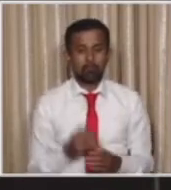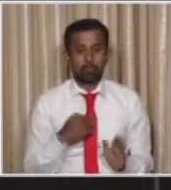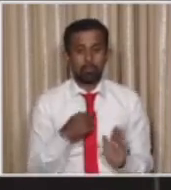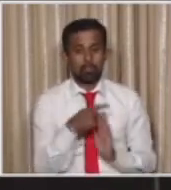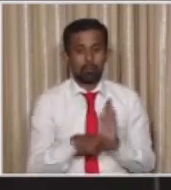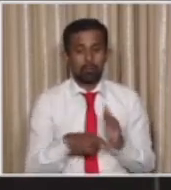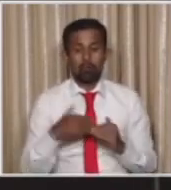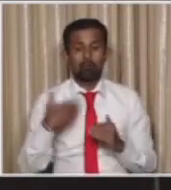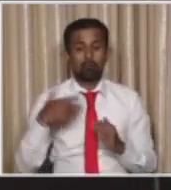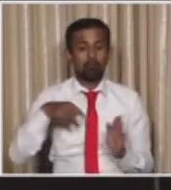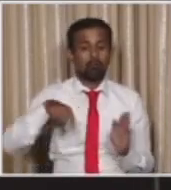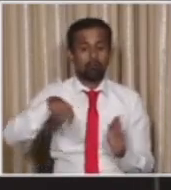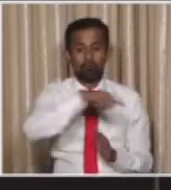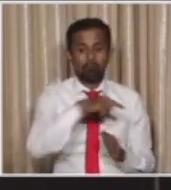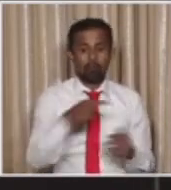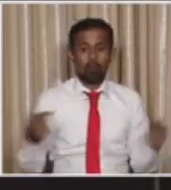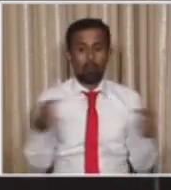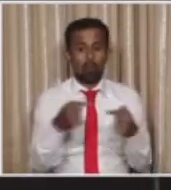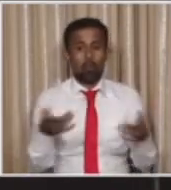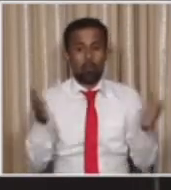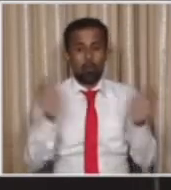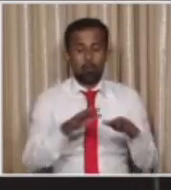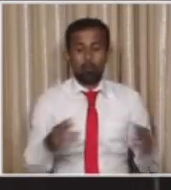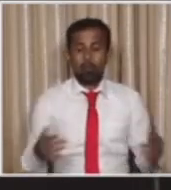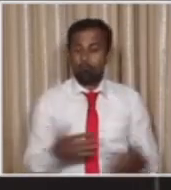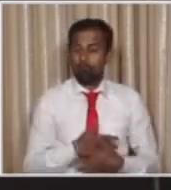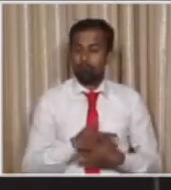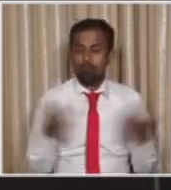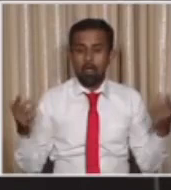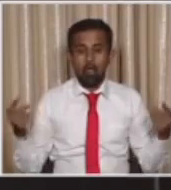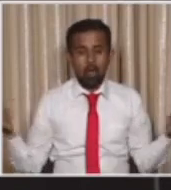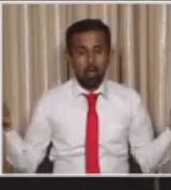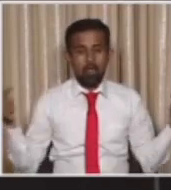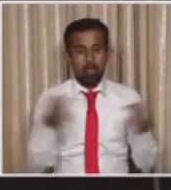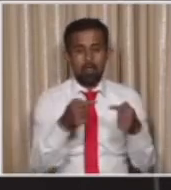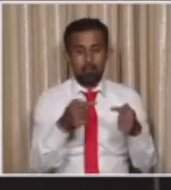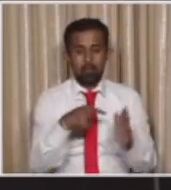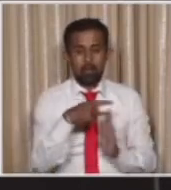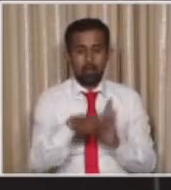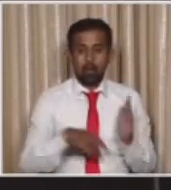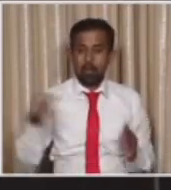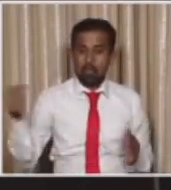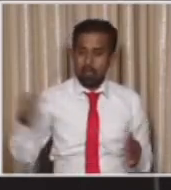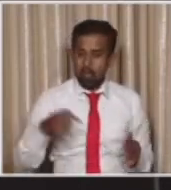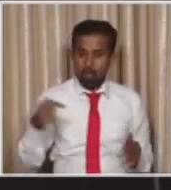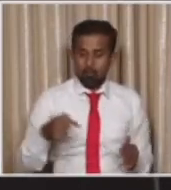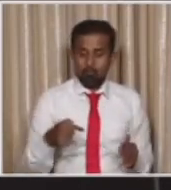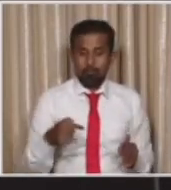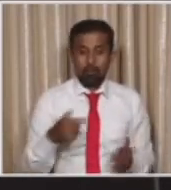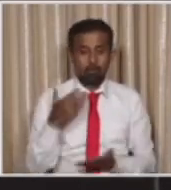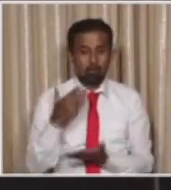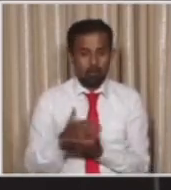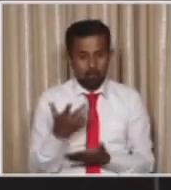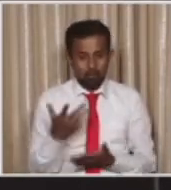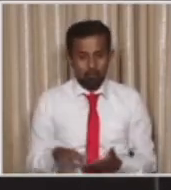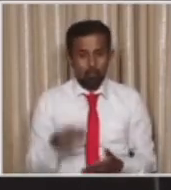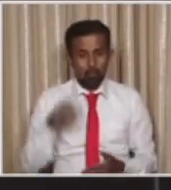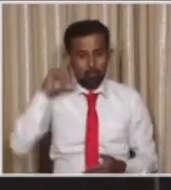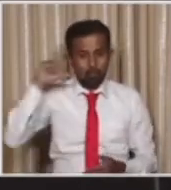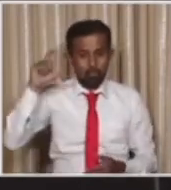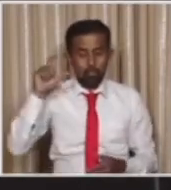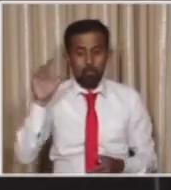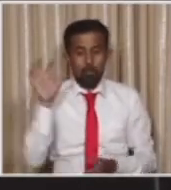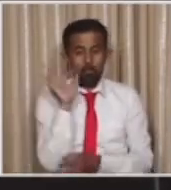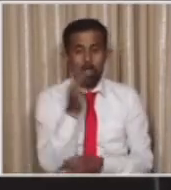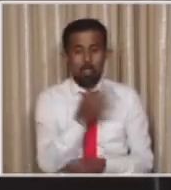රටේ වටේට විශාල වරායවල් තිබ්බා. ලොකු නෞකා හැමතිස්සෙම අපේ රට ඇවිල්ලා ළඟට ඇවිල්ලා නැංගුරම් දැම්මා. චීන ජාතික